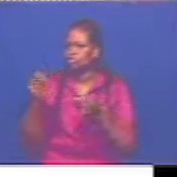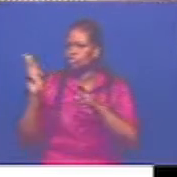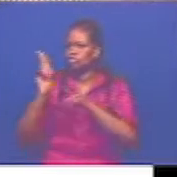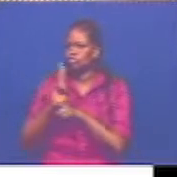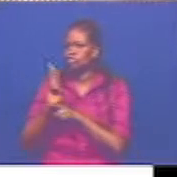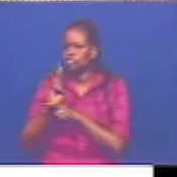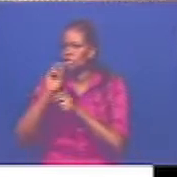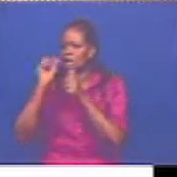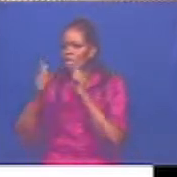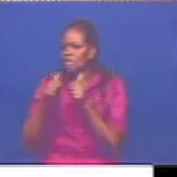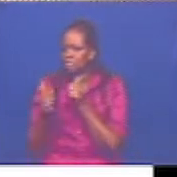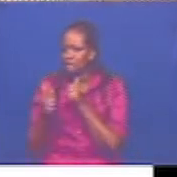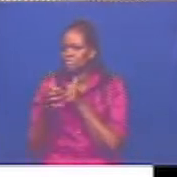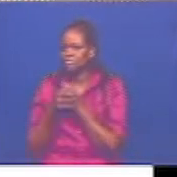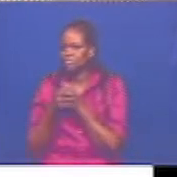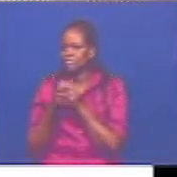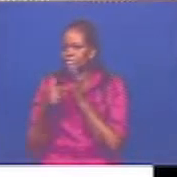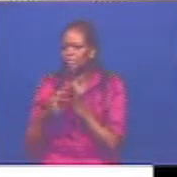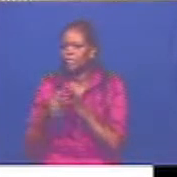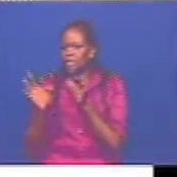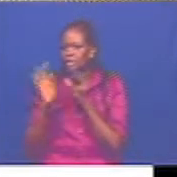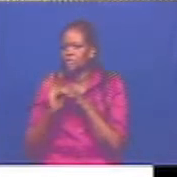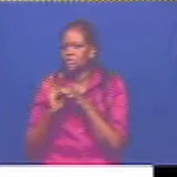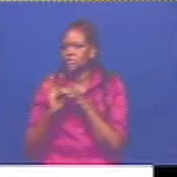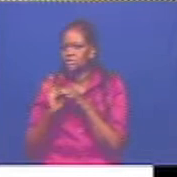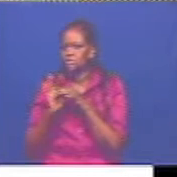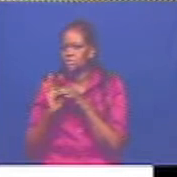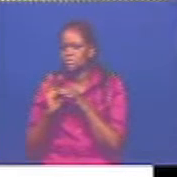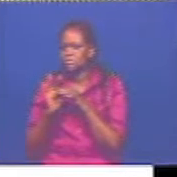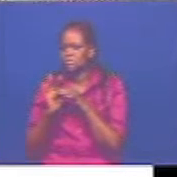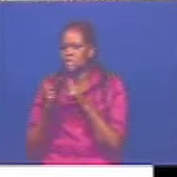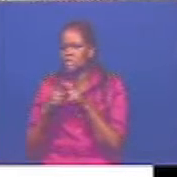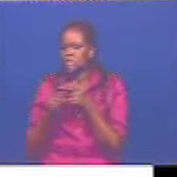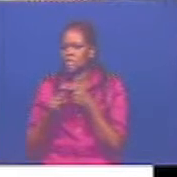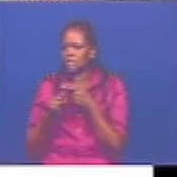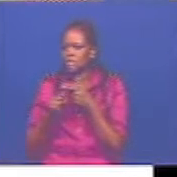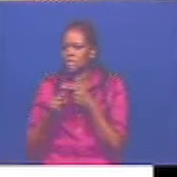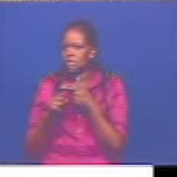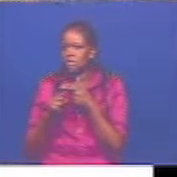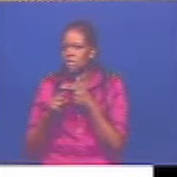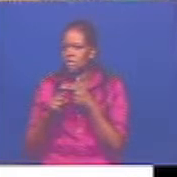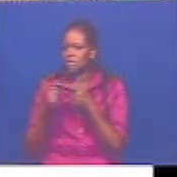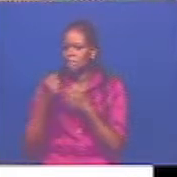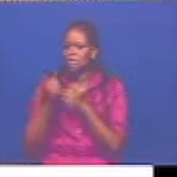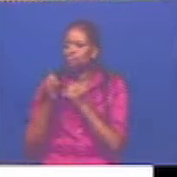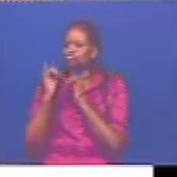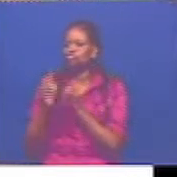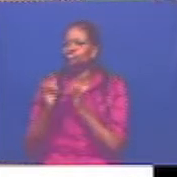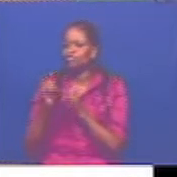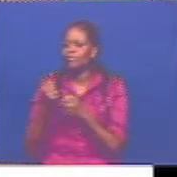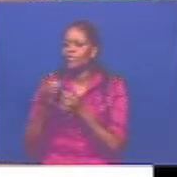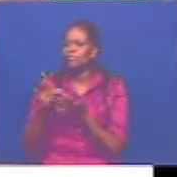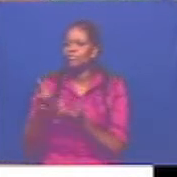nini muziki yetu culture kama hiyo chakacha. Hatutaki ku dig deep. To modify vitu zetu tuvifanye unique